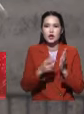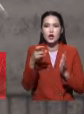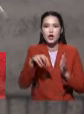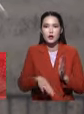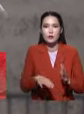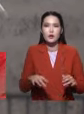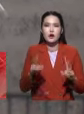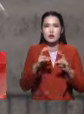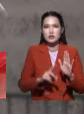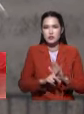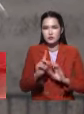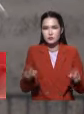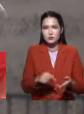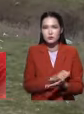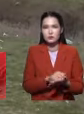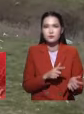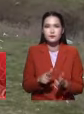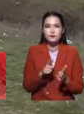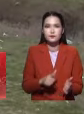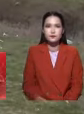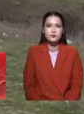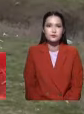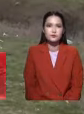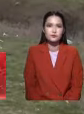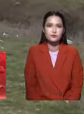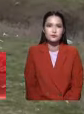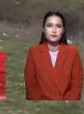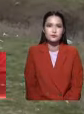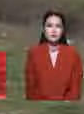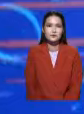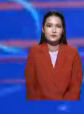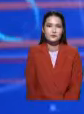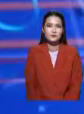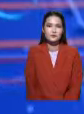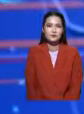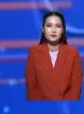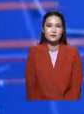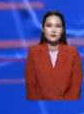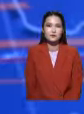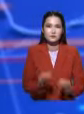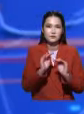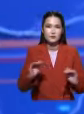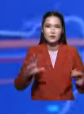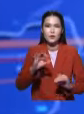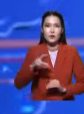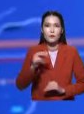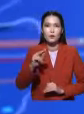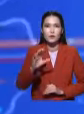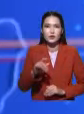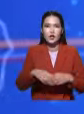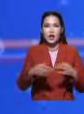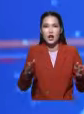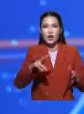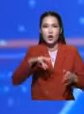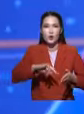іс қозғалды. Мөлдір Жақан, Қанат Кегізбаев, Астана Таймс, Алматы облысы. Балалар омбудсмені ашық люктер